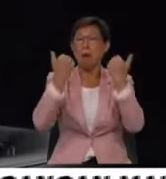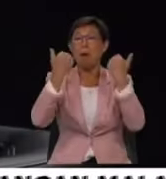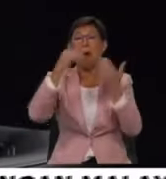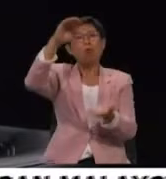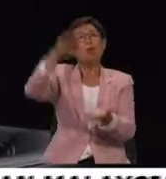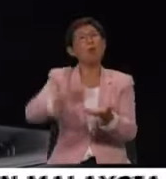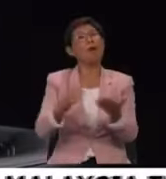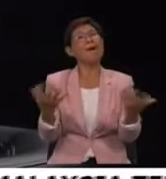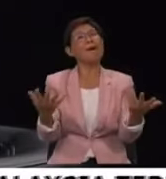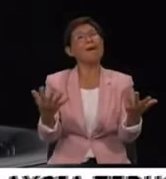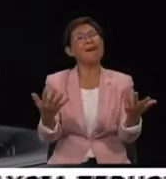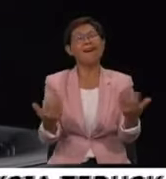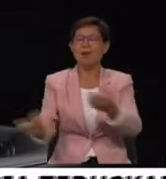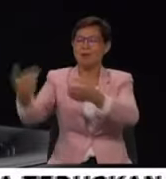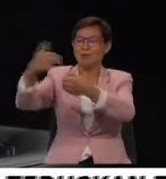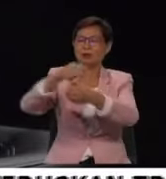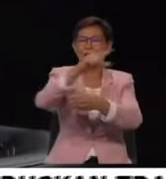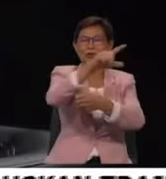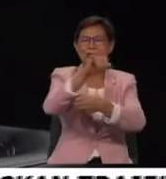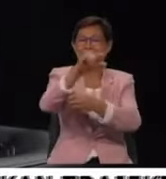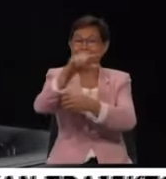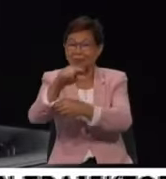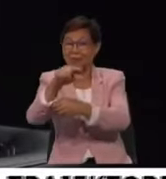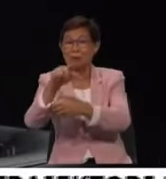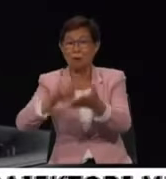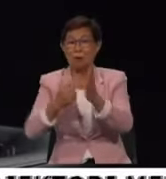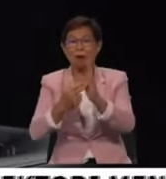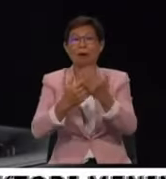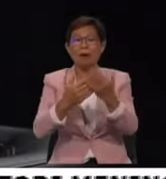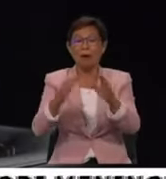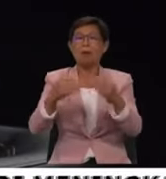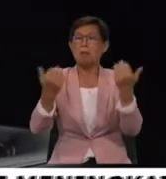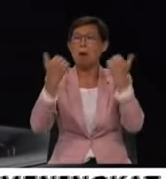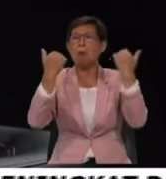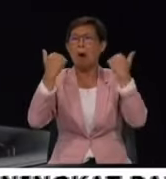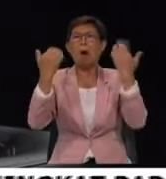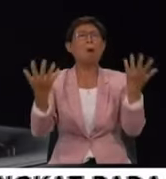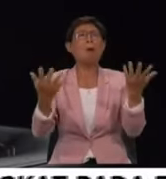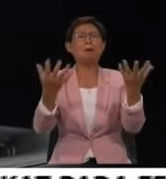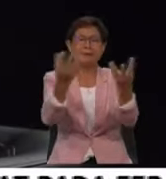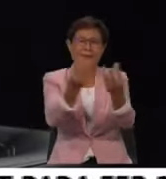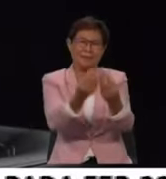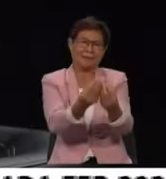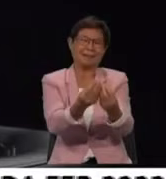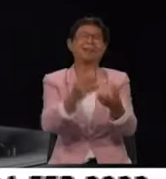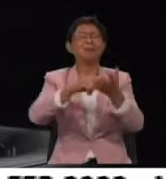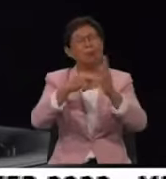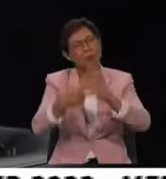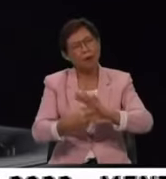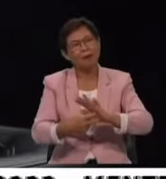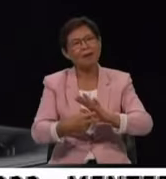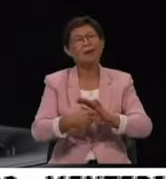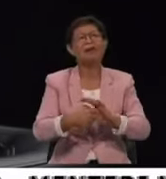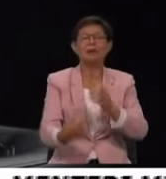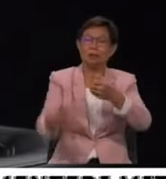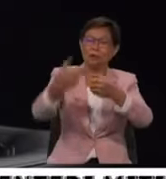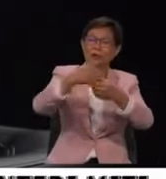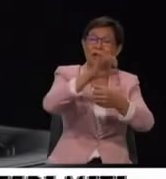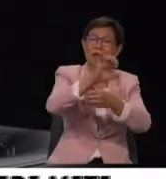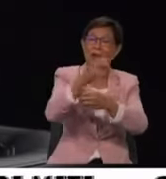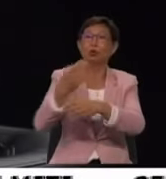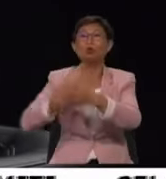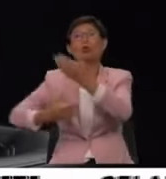kita lihat sebelum ni a sebahagian daripada kumpulan yang terlibat dalam a ealing dan grab sebagainya ah pernah menjadi